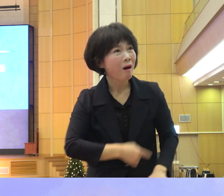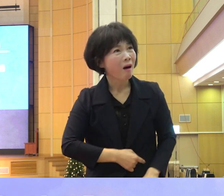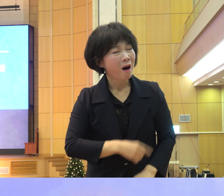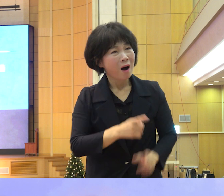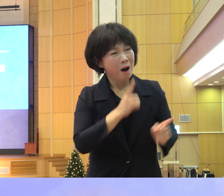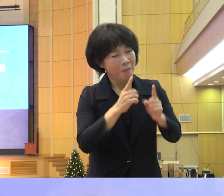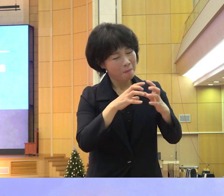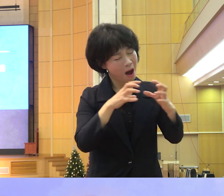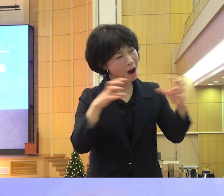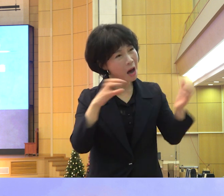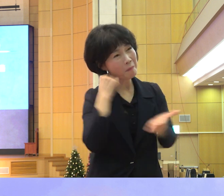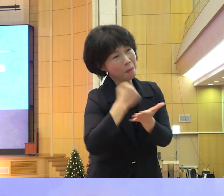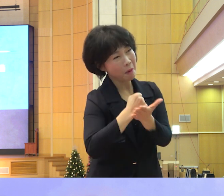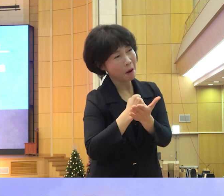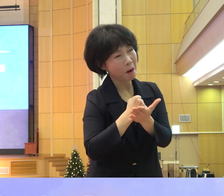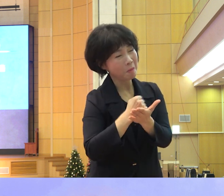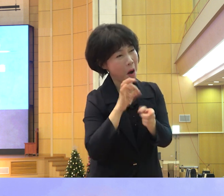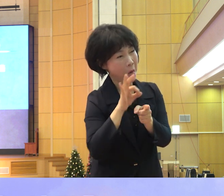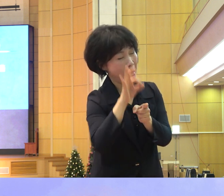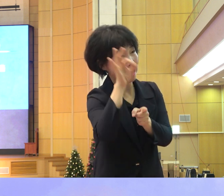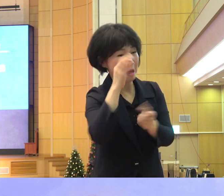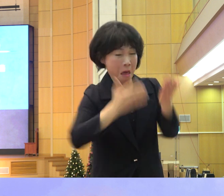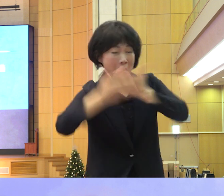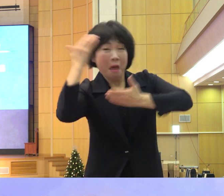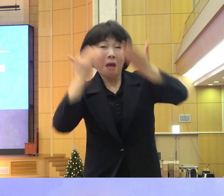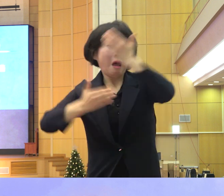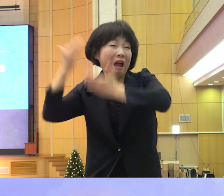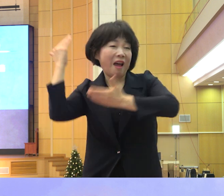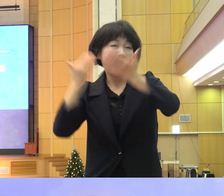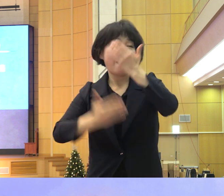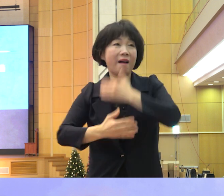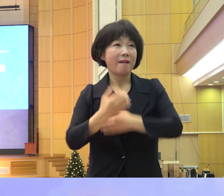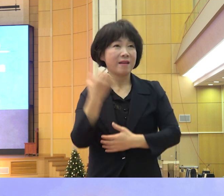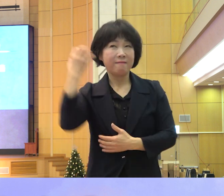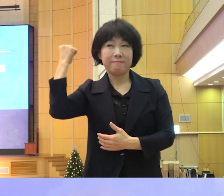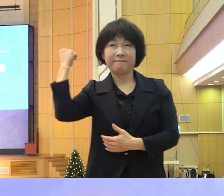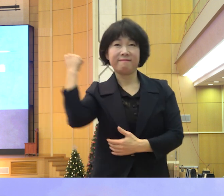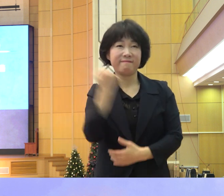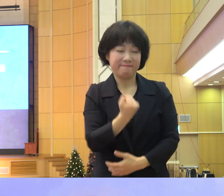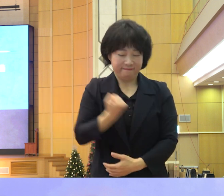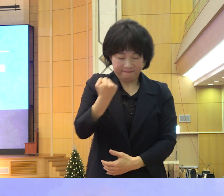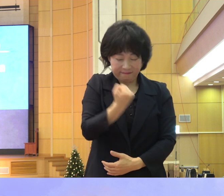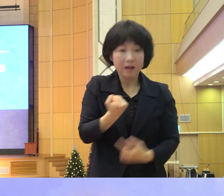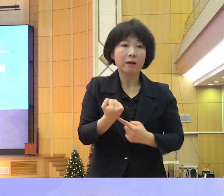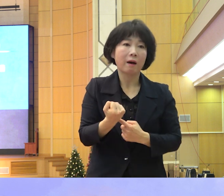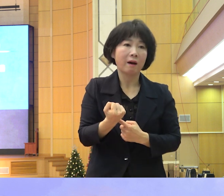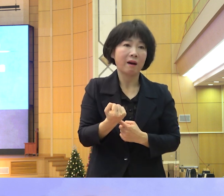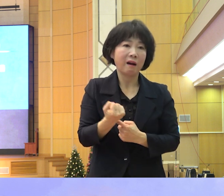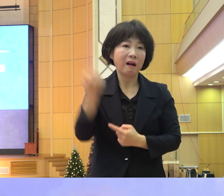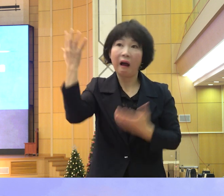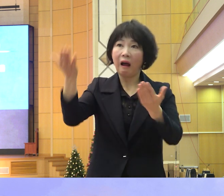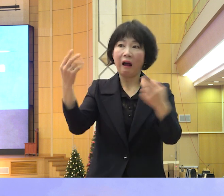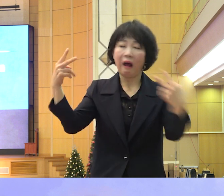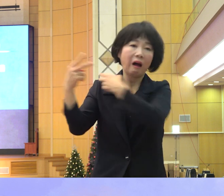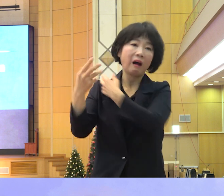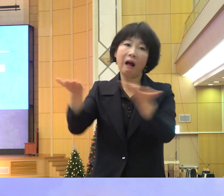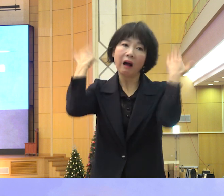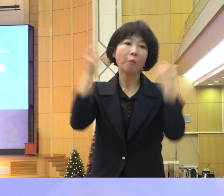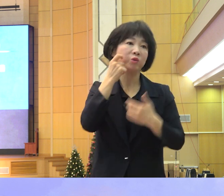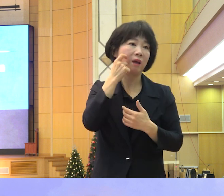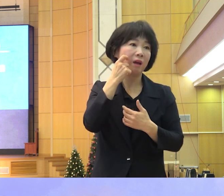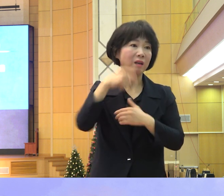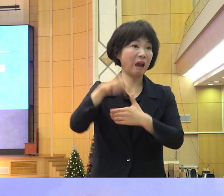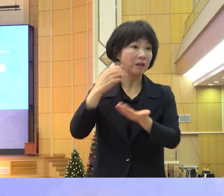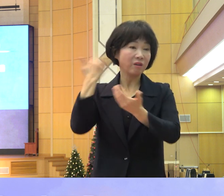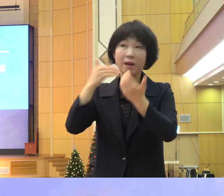과거를, 옛날에 힘들었던 것, 어려웠던 것, 고생했던 것, 나를